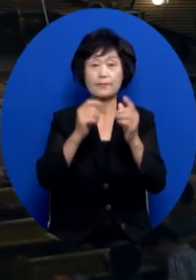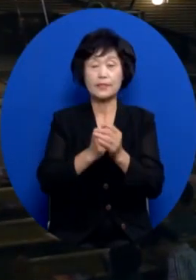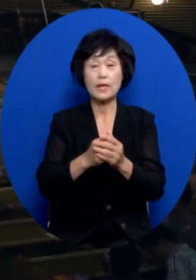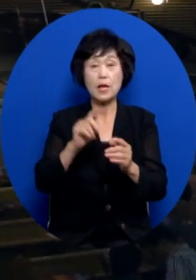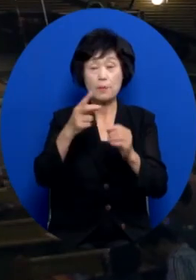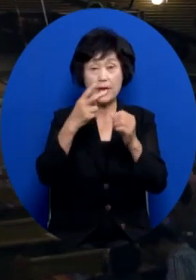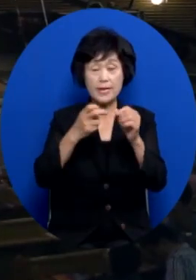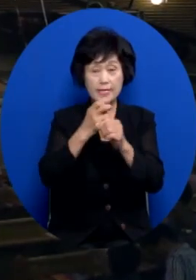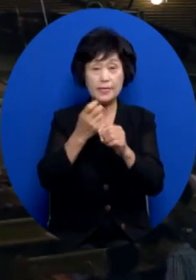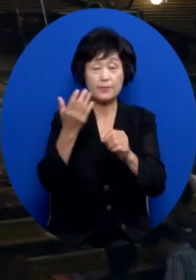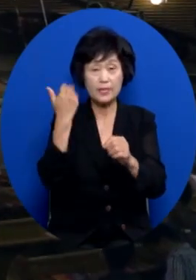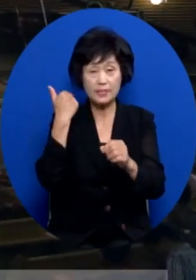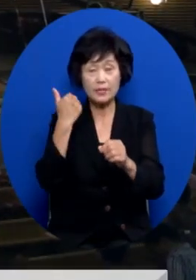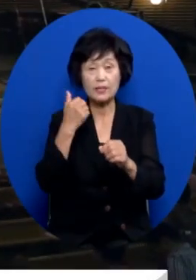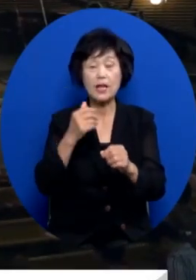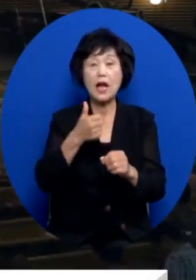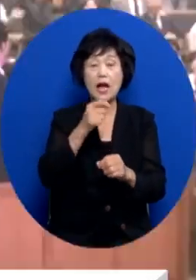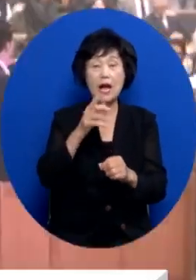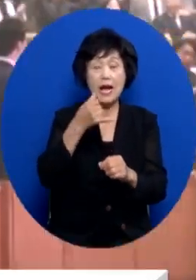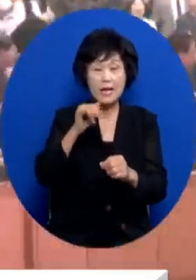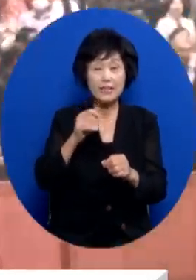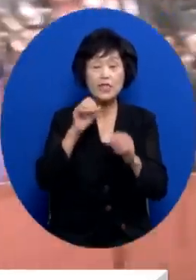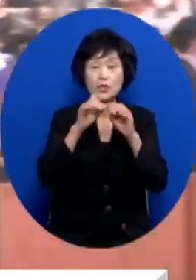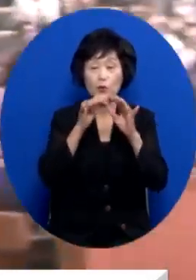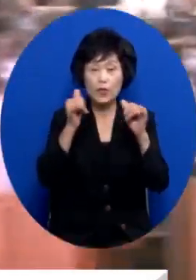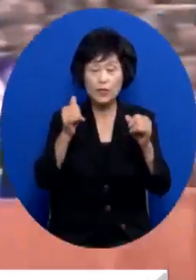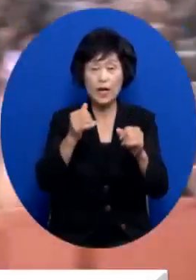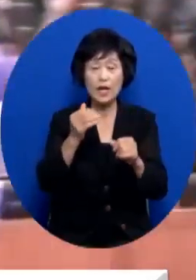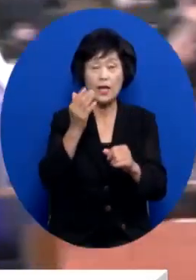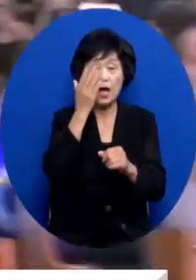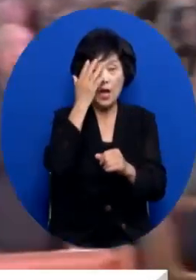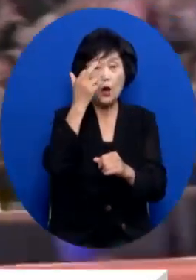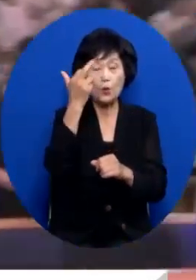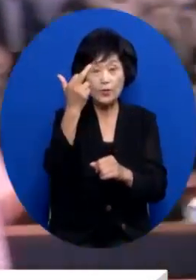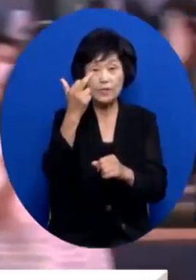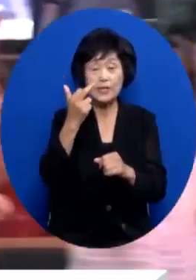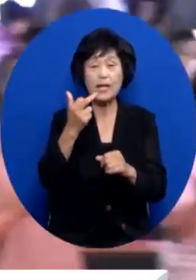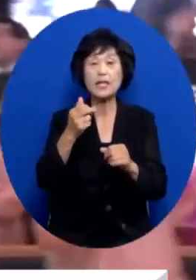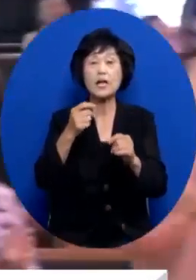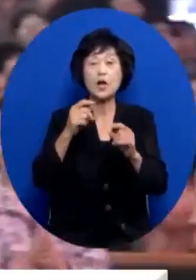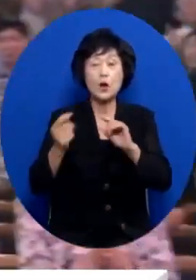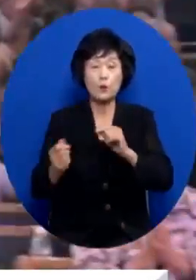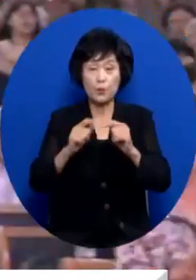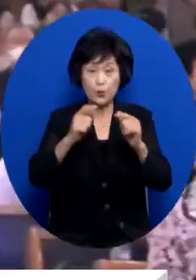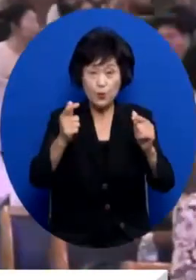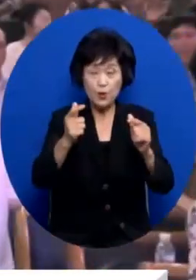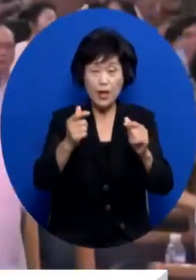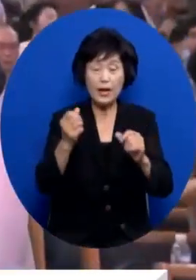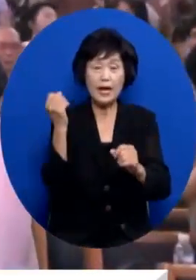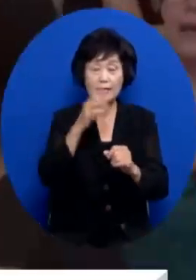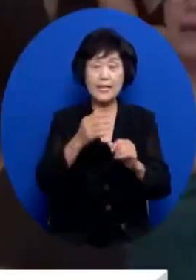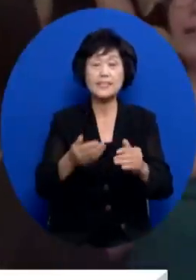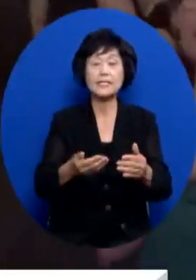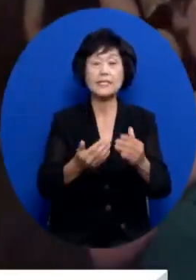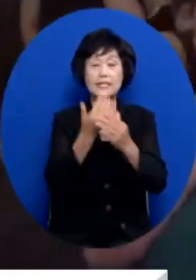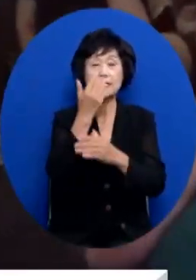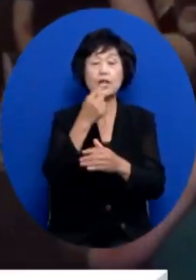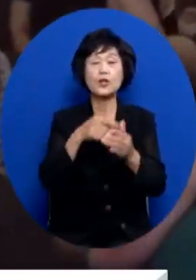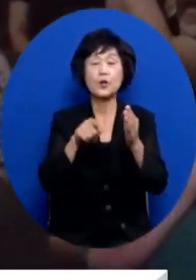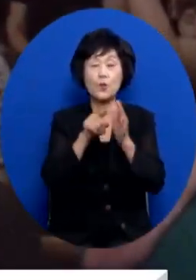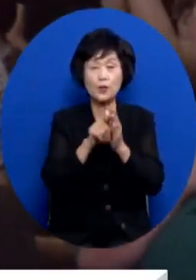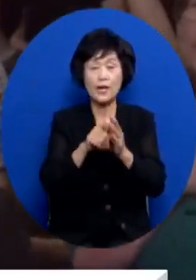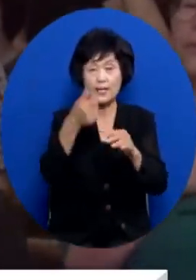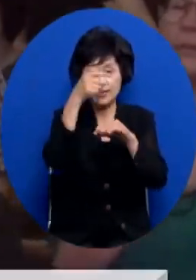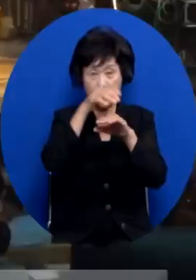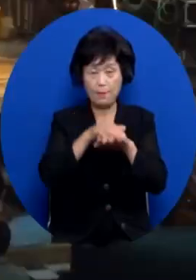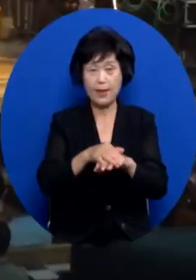120년 전 로버트 하디 선교사의 원산 대부흥 운동이 재현되길 바라는 찬양과 기도가 예배당을 가득